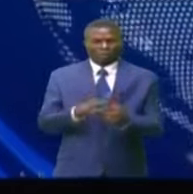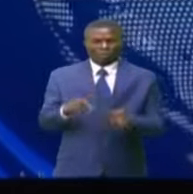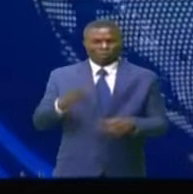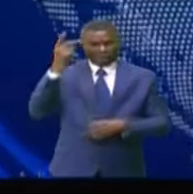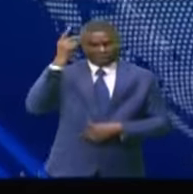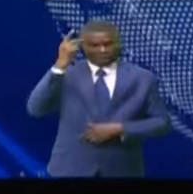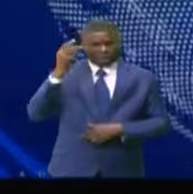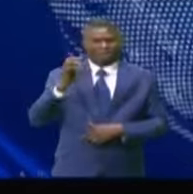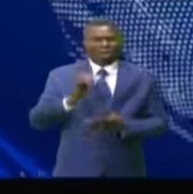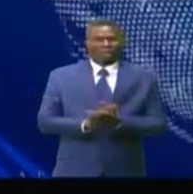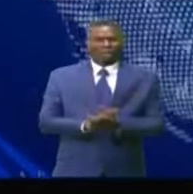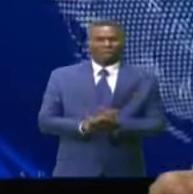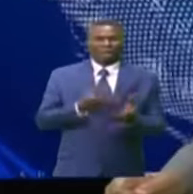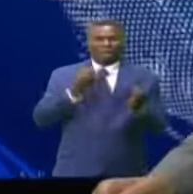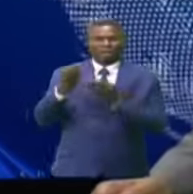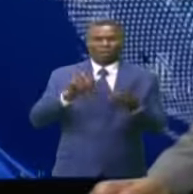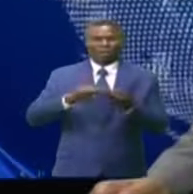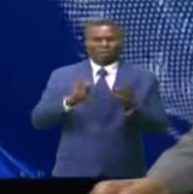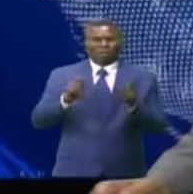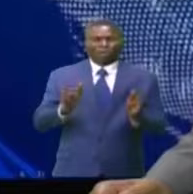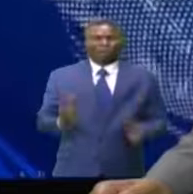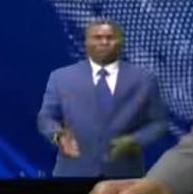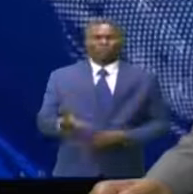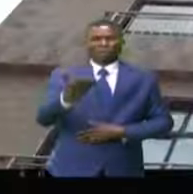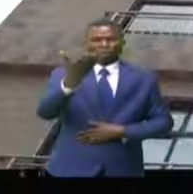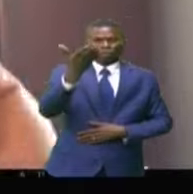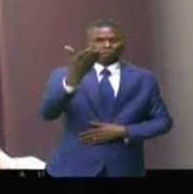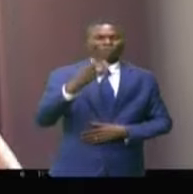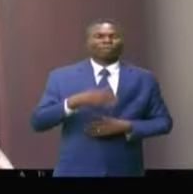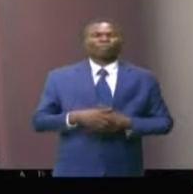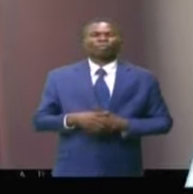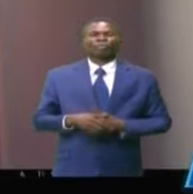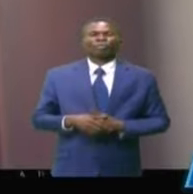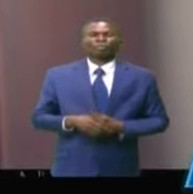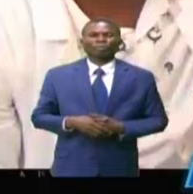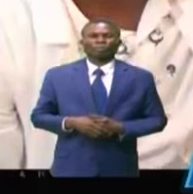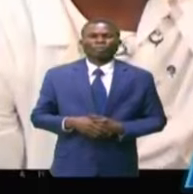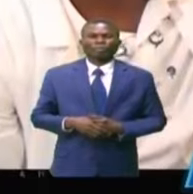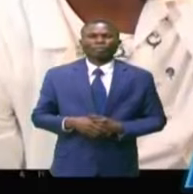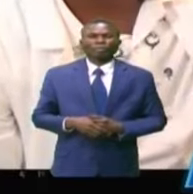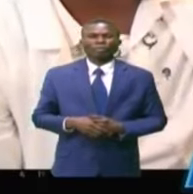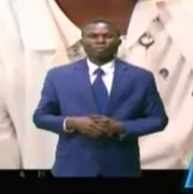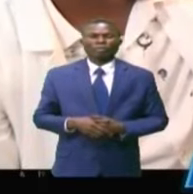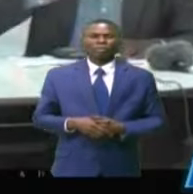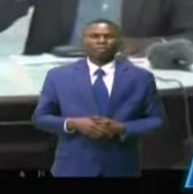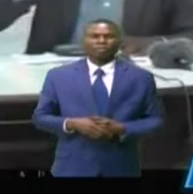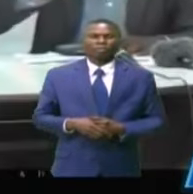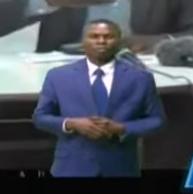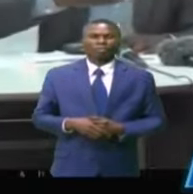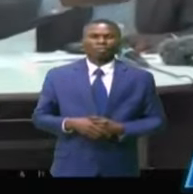ONU. Détail avec Richard Kalala et Fiston Wavingana. L'œil, la lumière